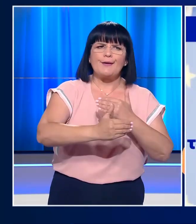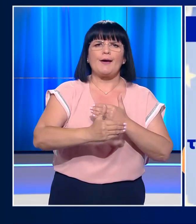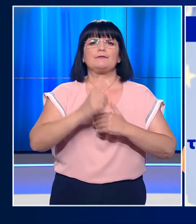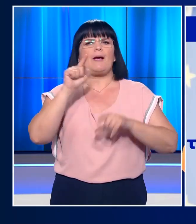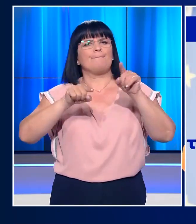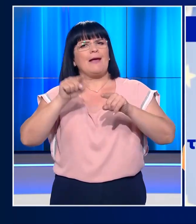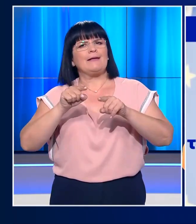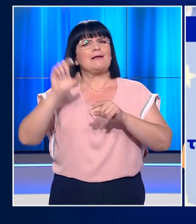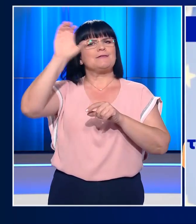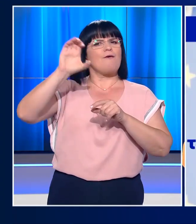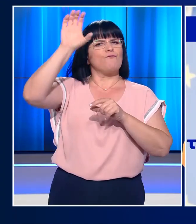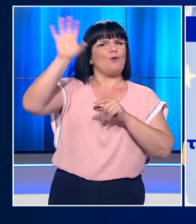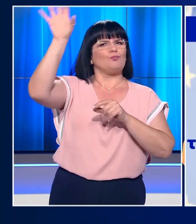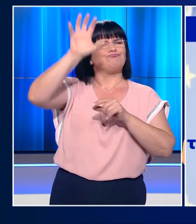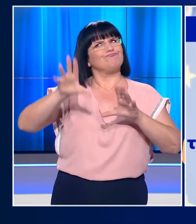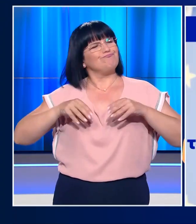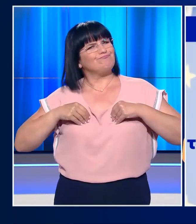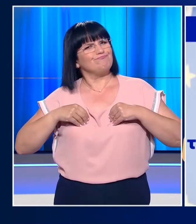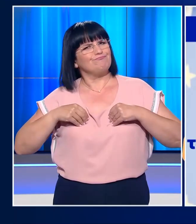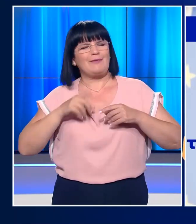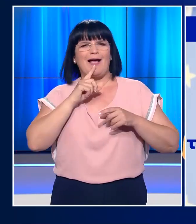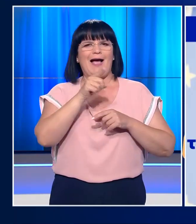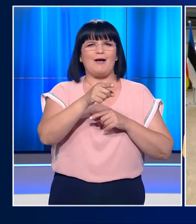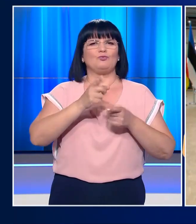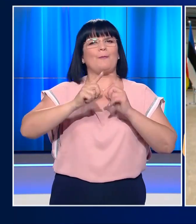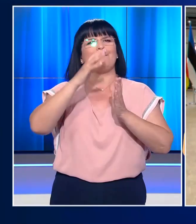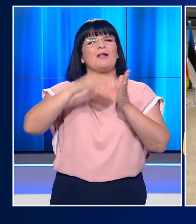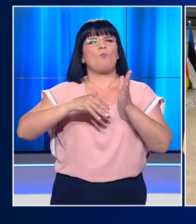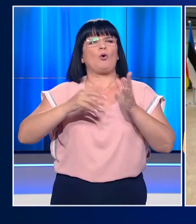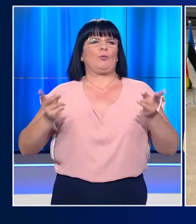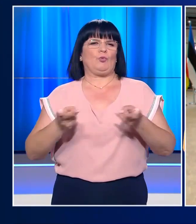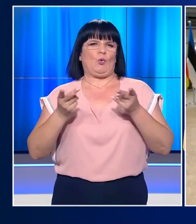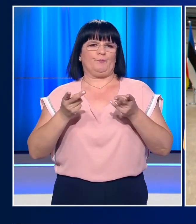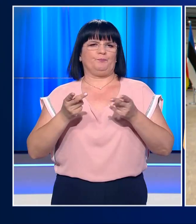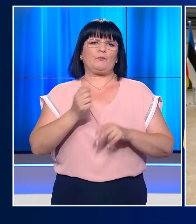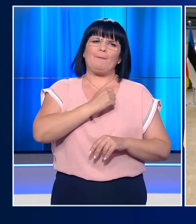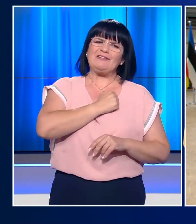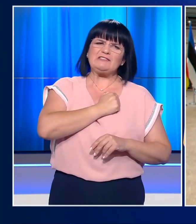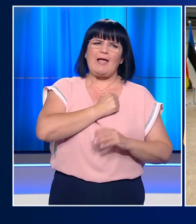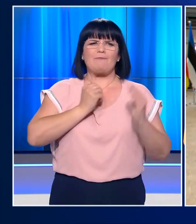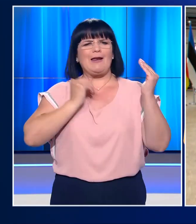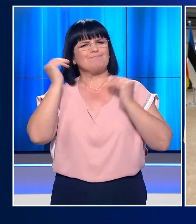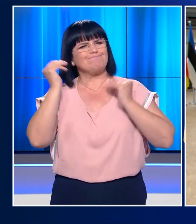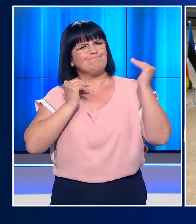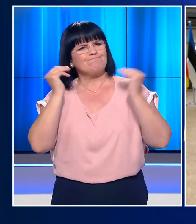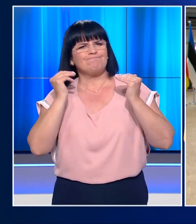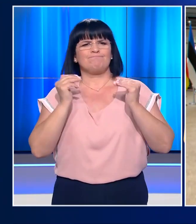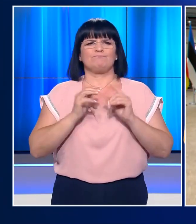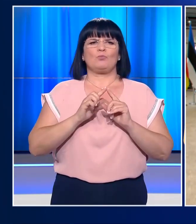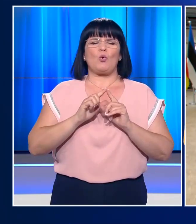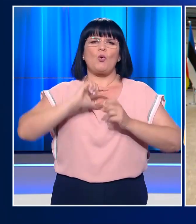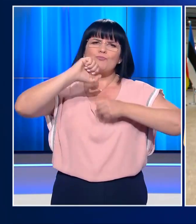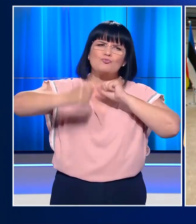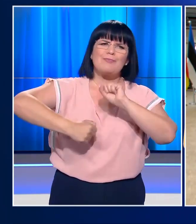μπλοκ ορισμένων χωρών δεν γίνεται αποδεκτή, καθώς αποτελεί ένα light μνημόνιο. Je suis confiant mais prudent. Je porterai le